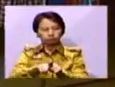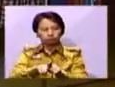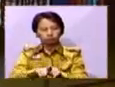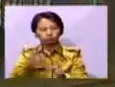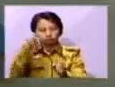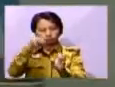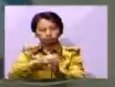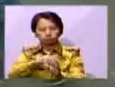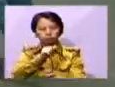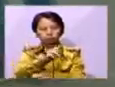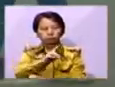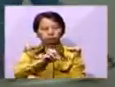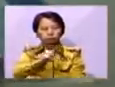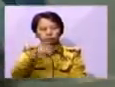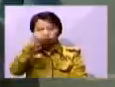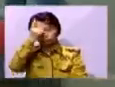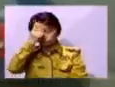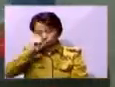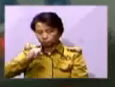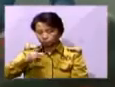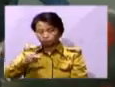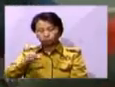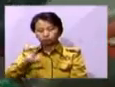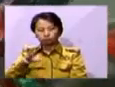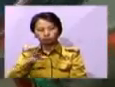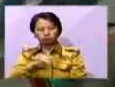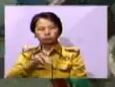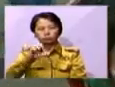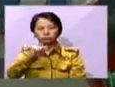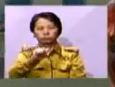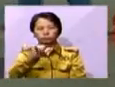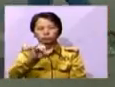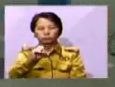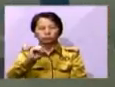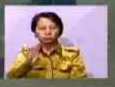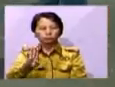disertai ADUN Teluk Bahang, Datuk Syahid dan Ayub Shah.